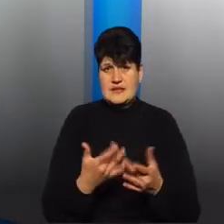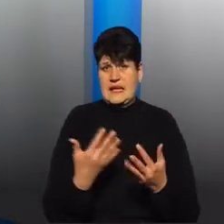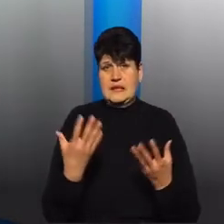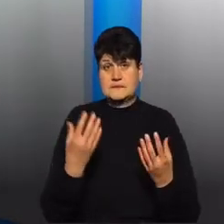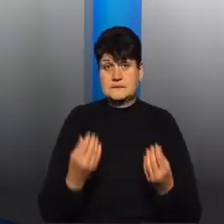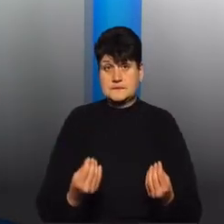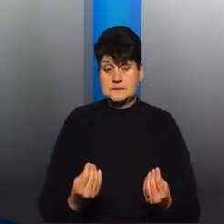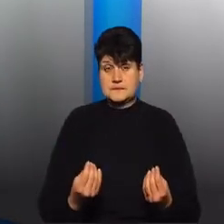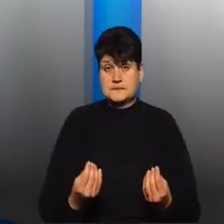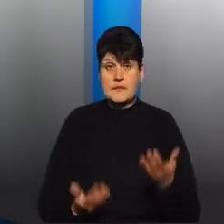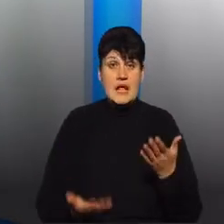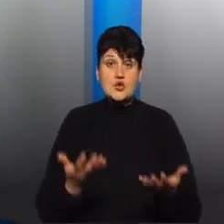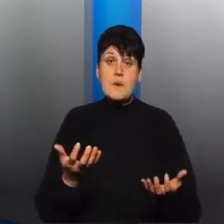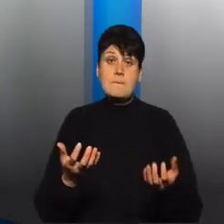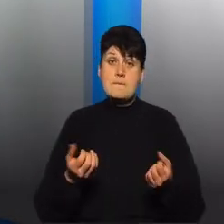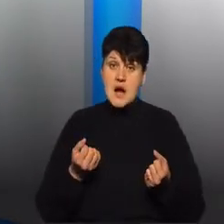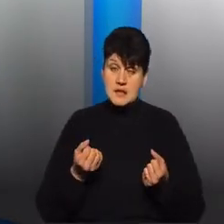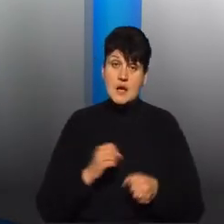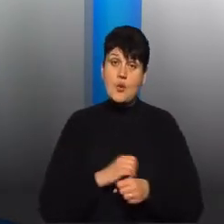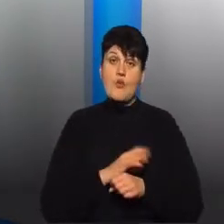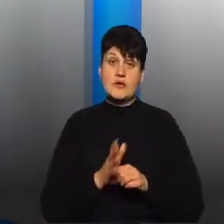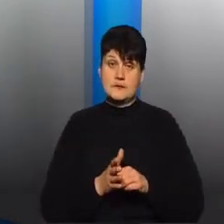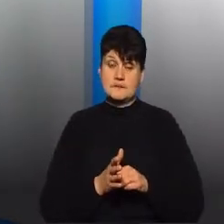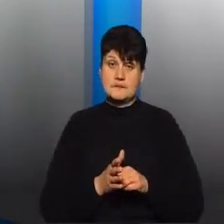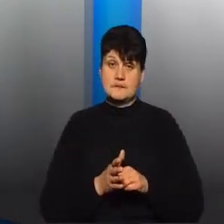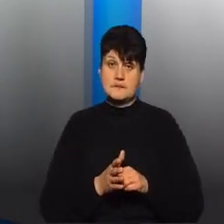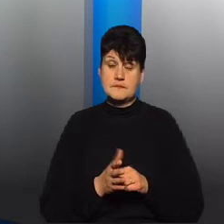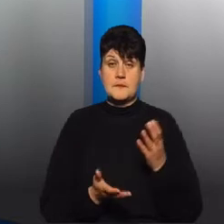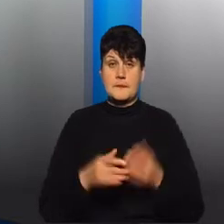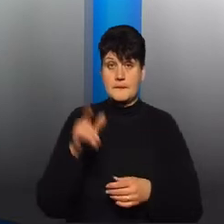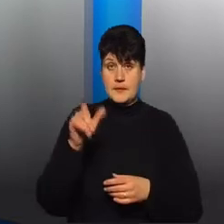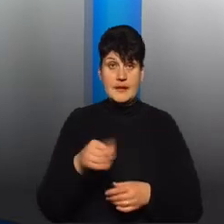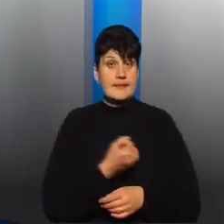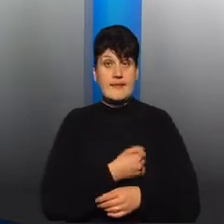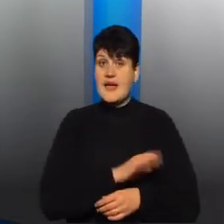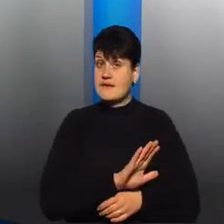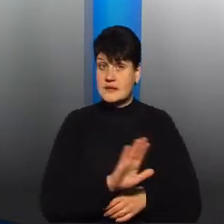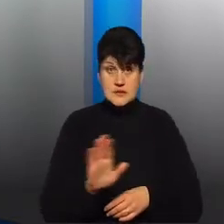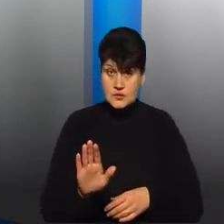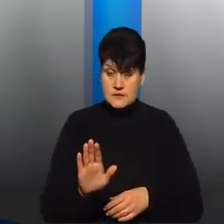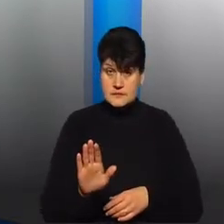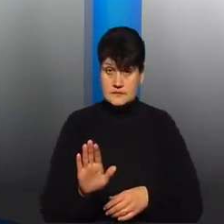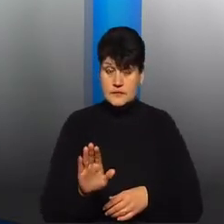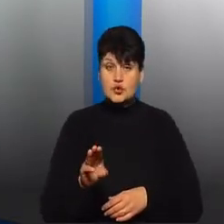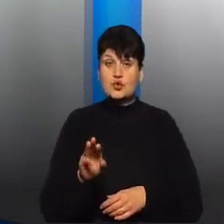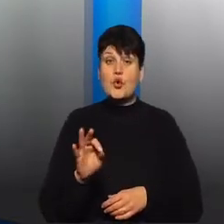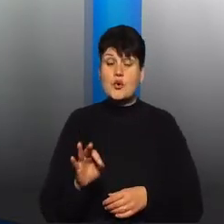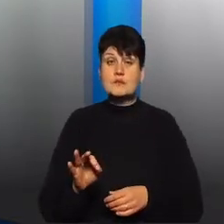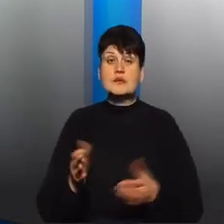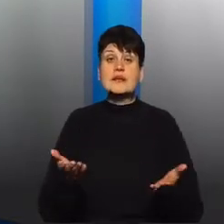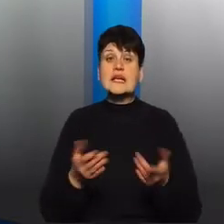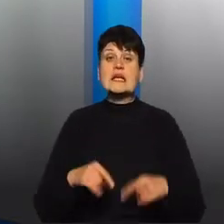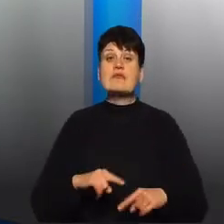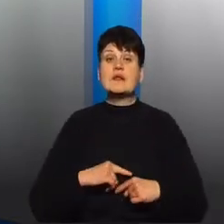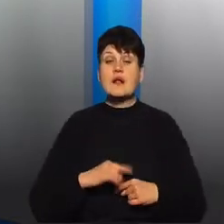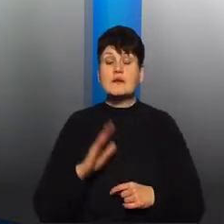брати сам ковід, і якщо людина не вакцинована, то який фінал буде захворювання,